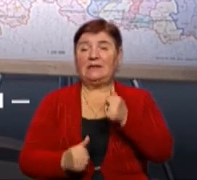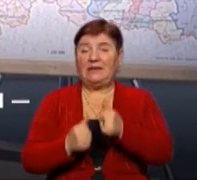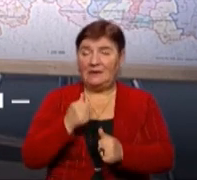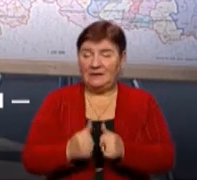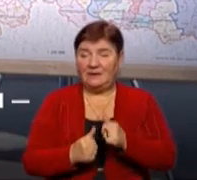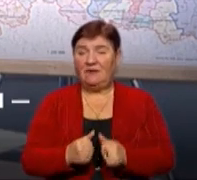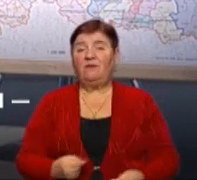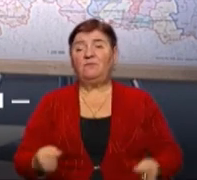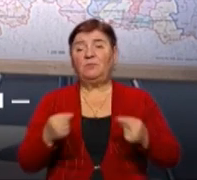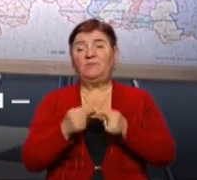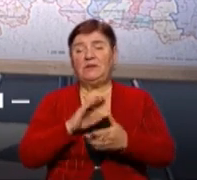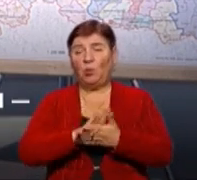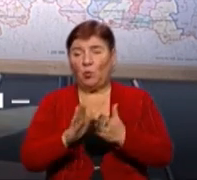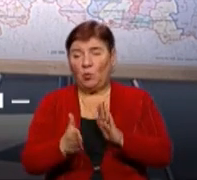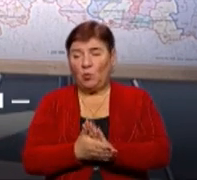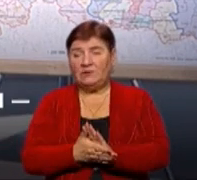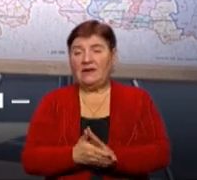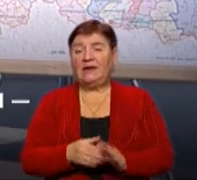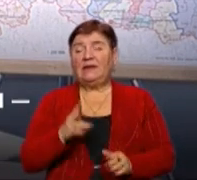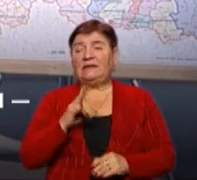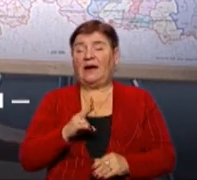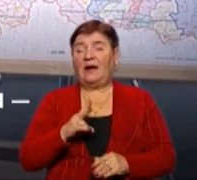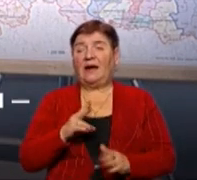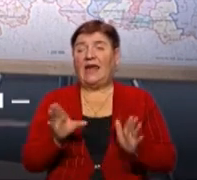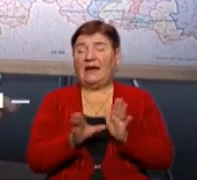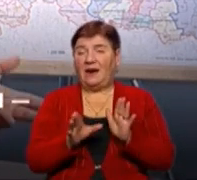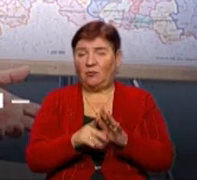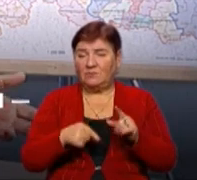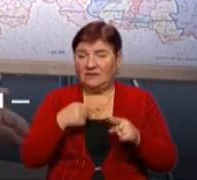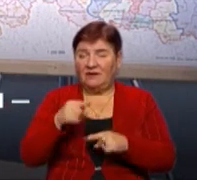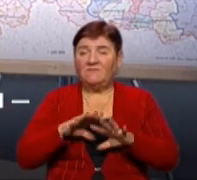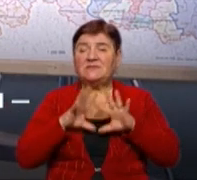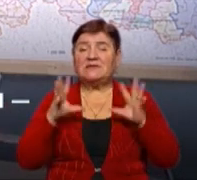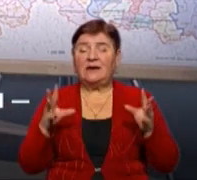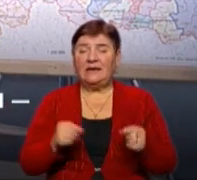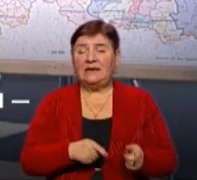тендерів, укладання відповідних угод на поставки енергоносіїв, взагалі